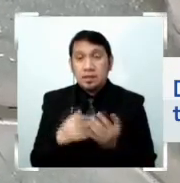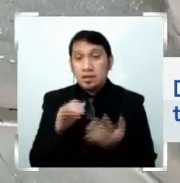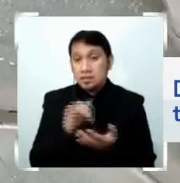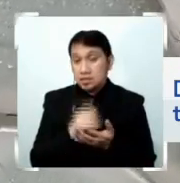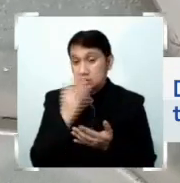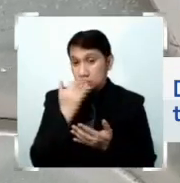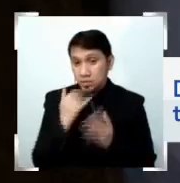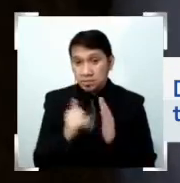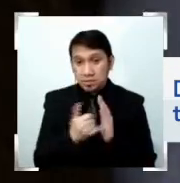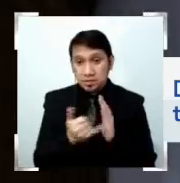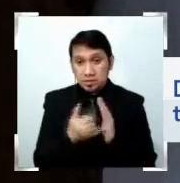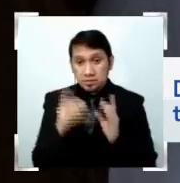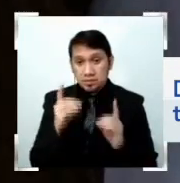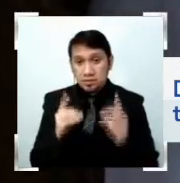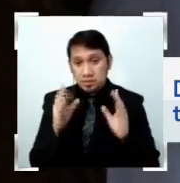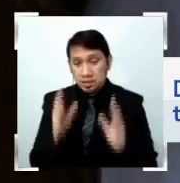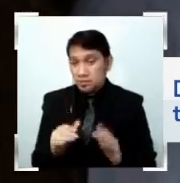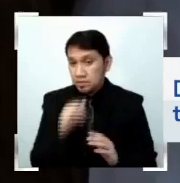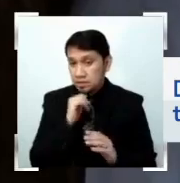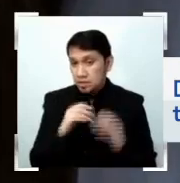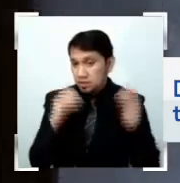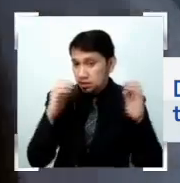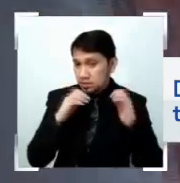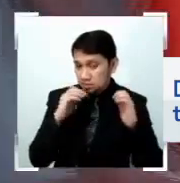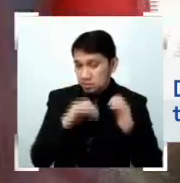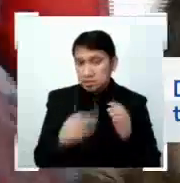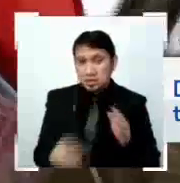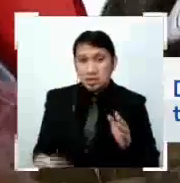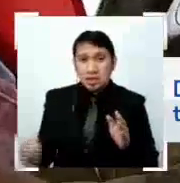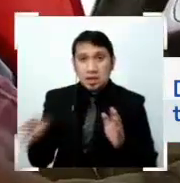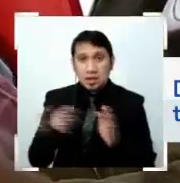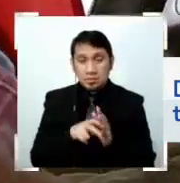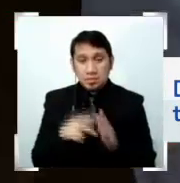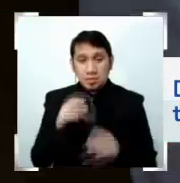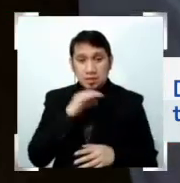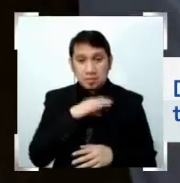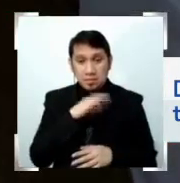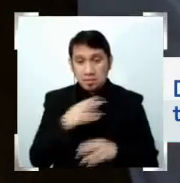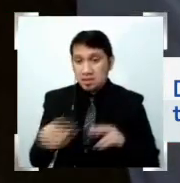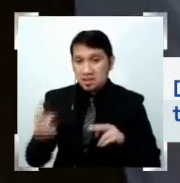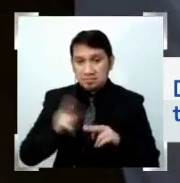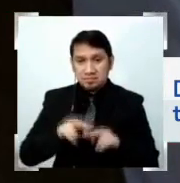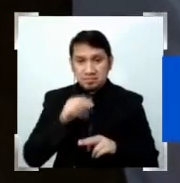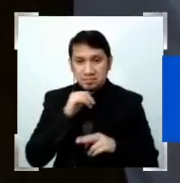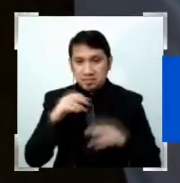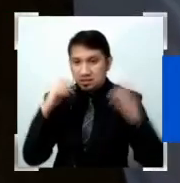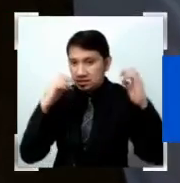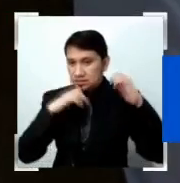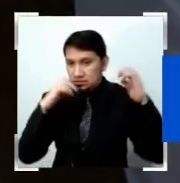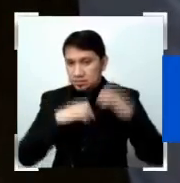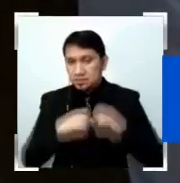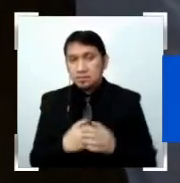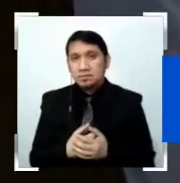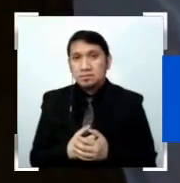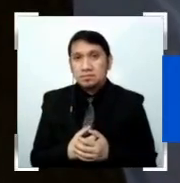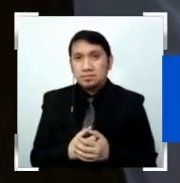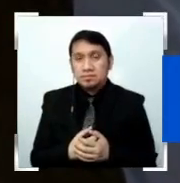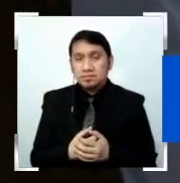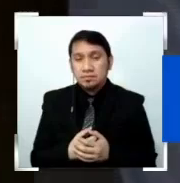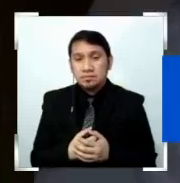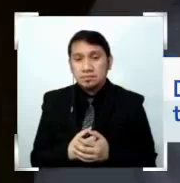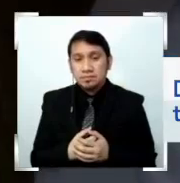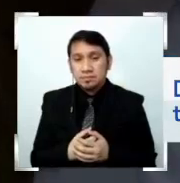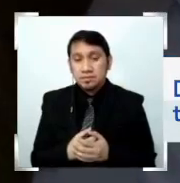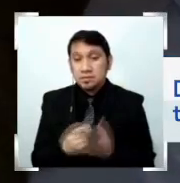driver, hindi na umaasang tataas ulit ang arawang kita. Unang biyahe ko dito may 150, minsan